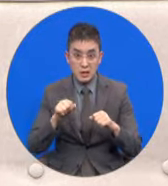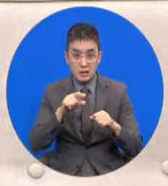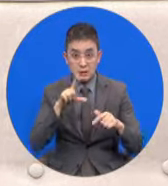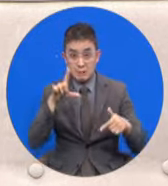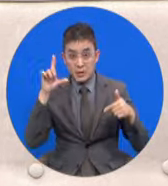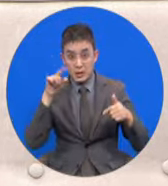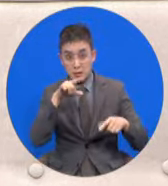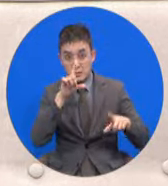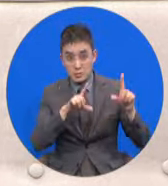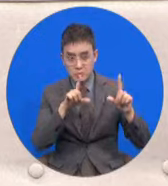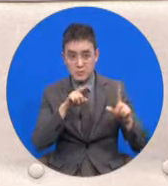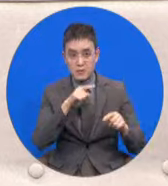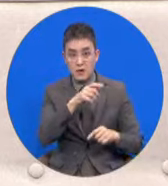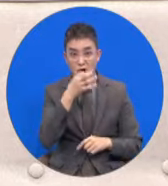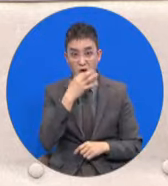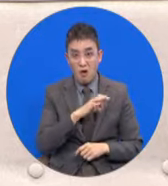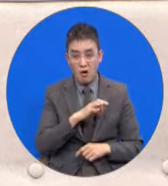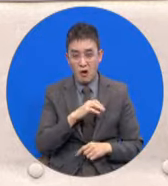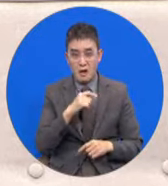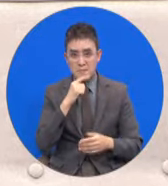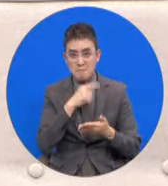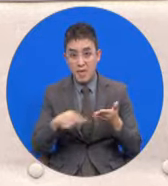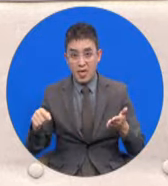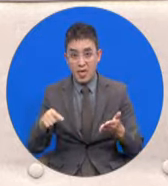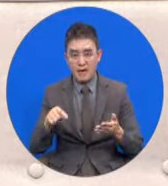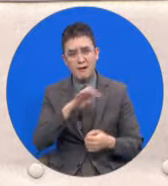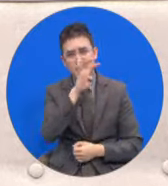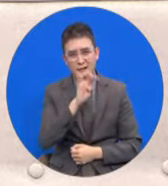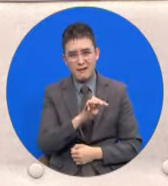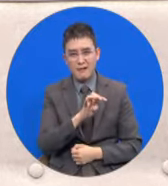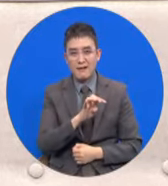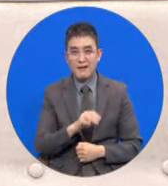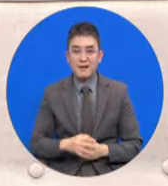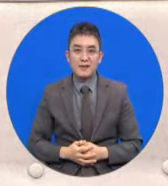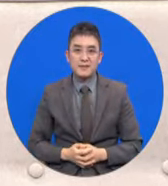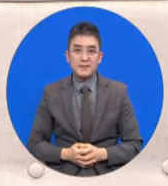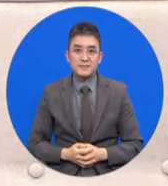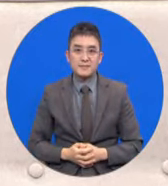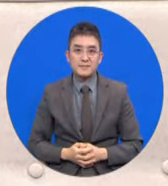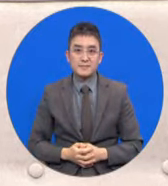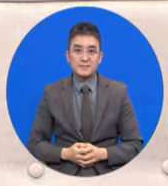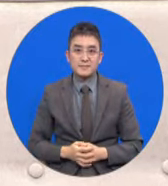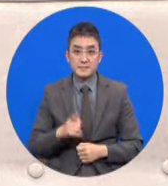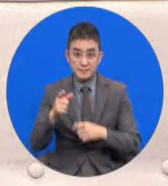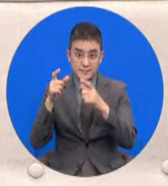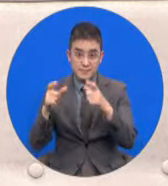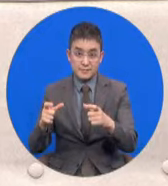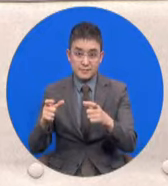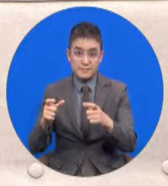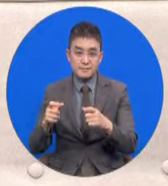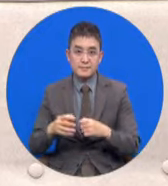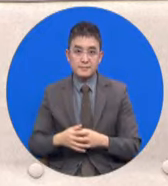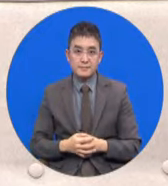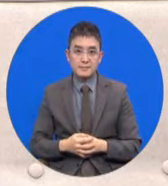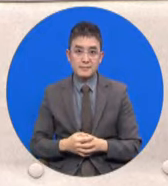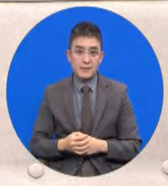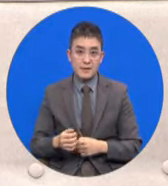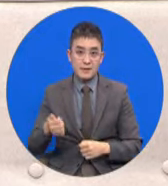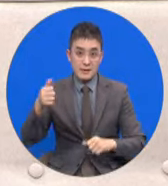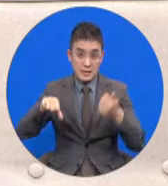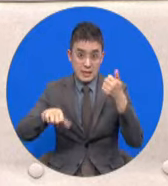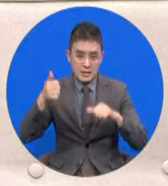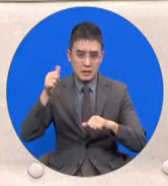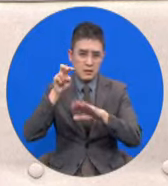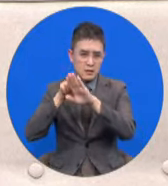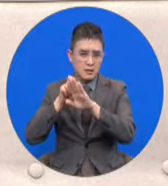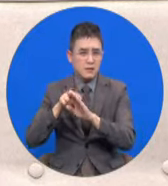그게 플러스가 될지 마이너스 될지는 아무도 모릅니다. 그렇기 때문에 더욱더 이 지역의 판세가 우리 가늠하기 어려워지는